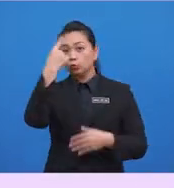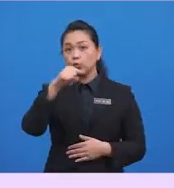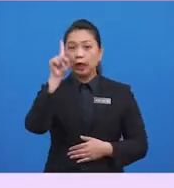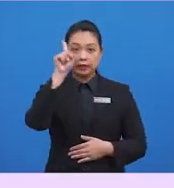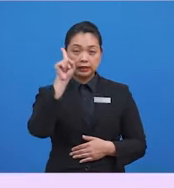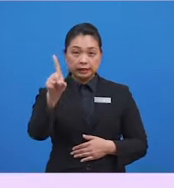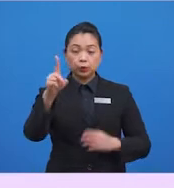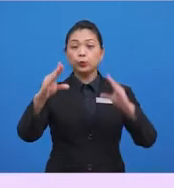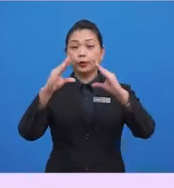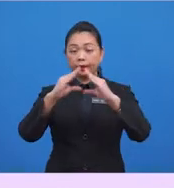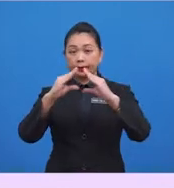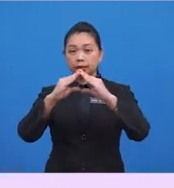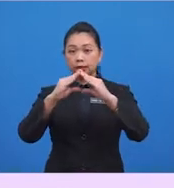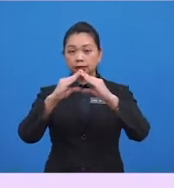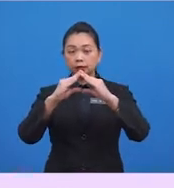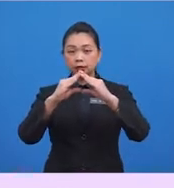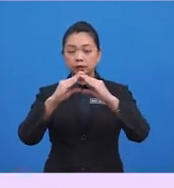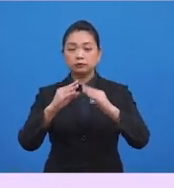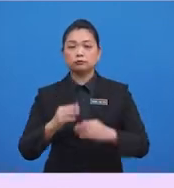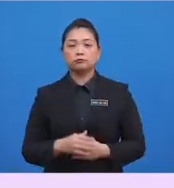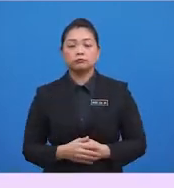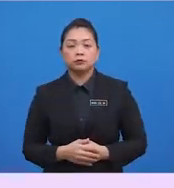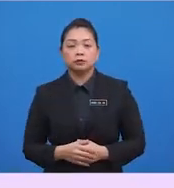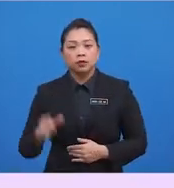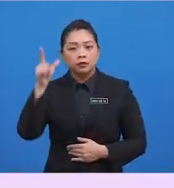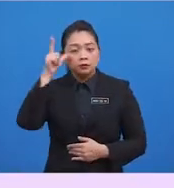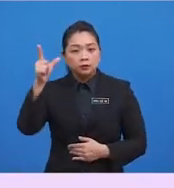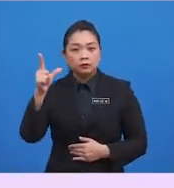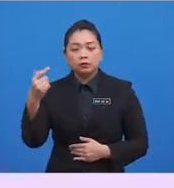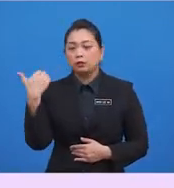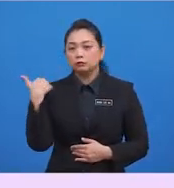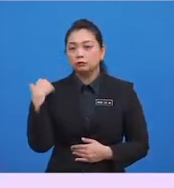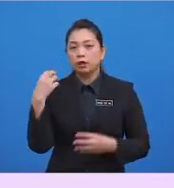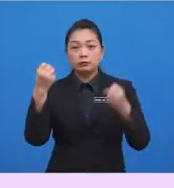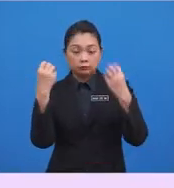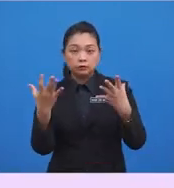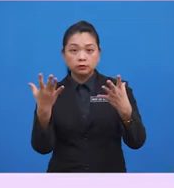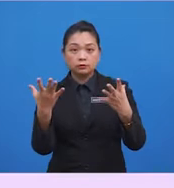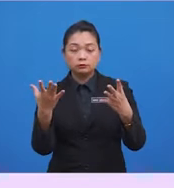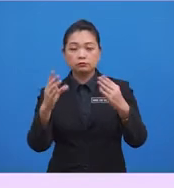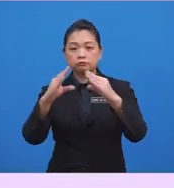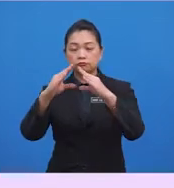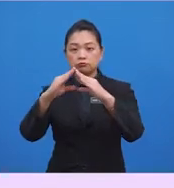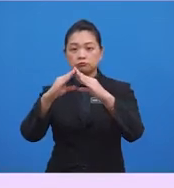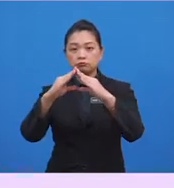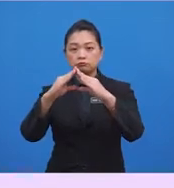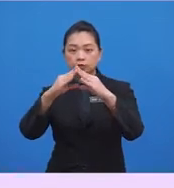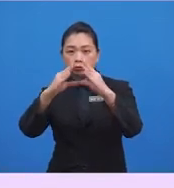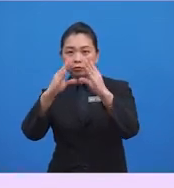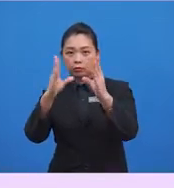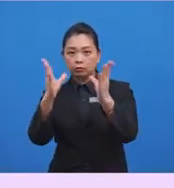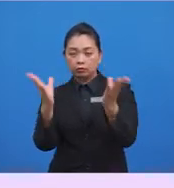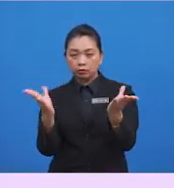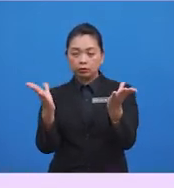sebuah piramid. Mari kita perhatikan hasil daripada bukaan lipatan permukaan bentuk